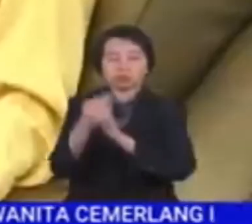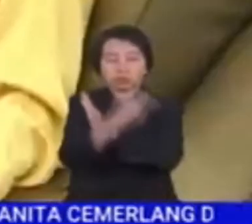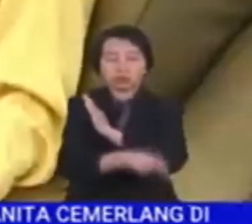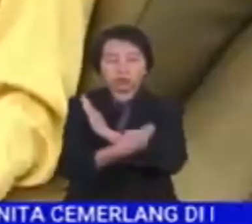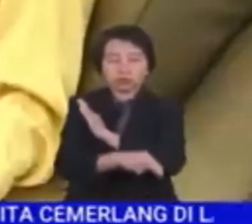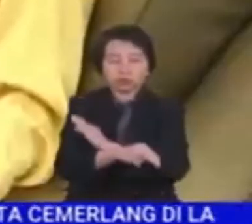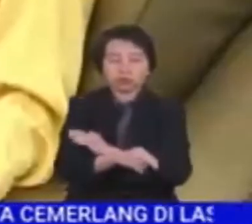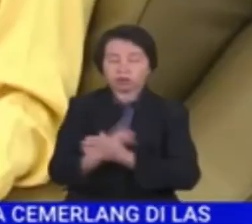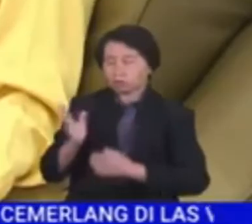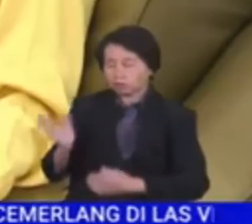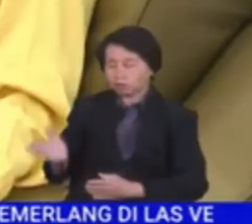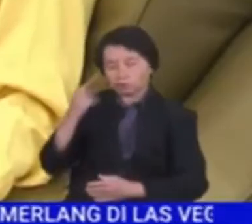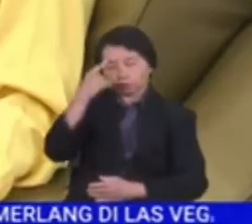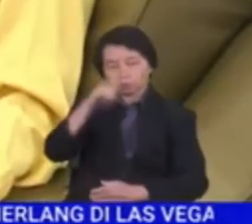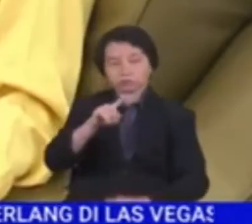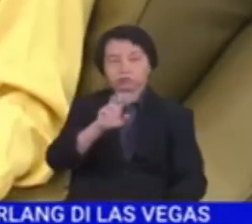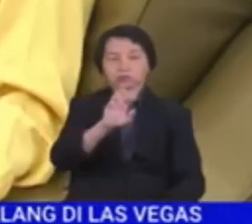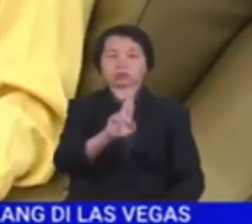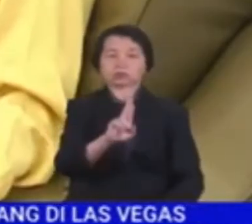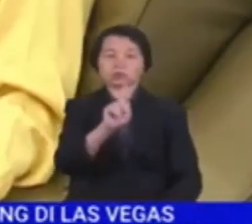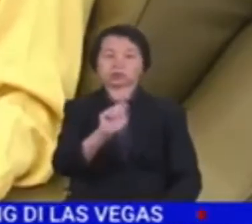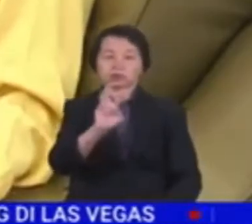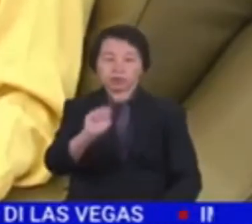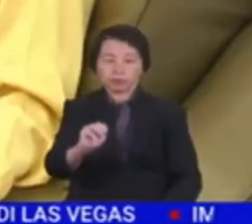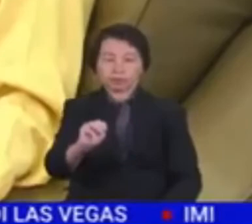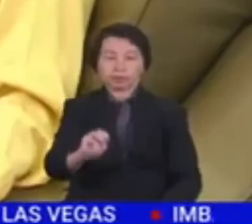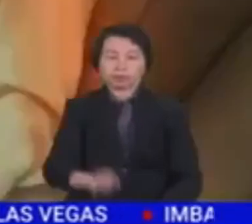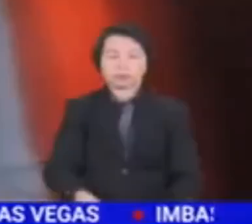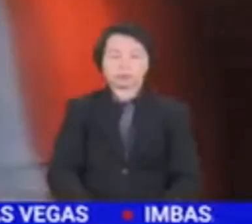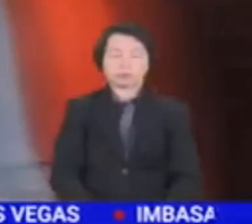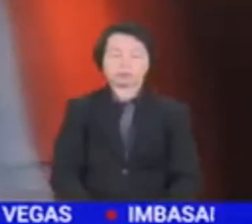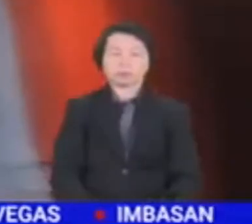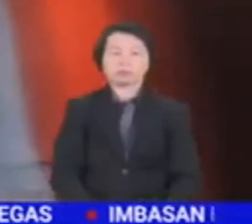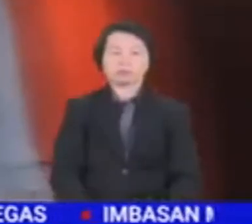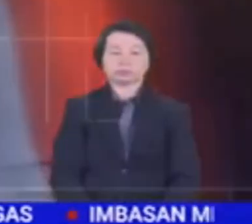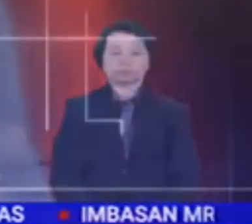Laila Kadir, RTM.